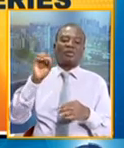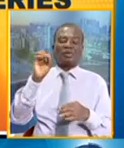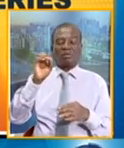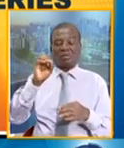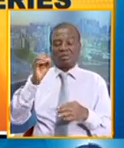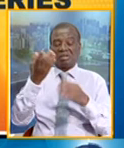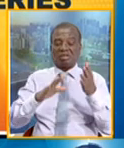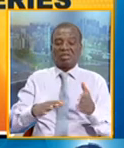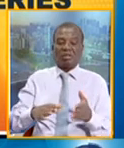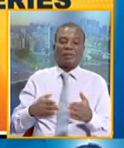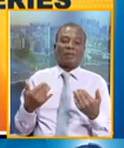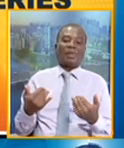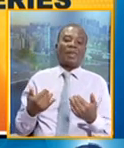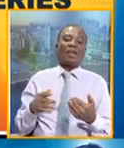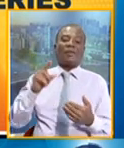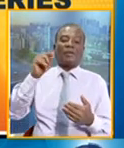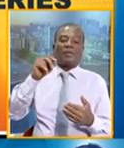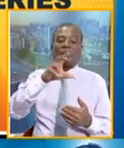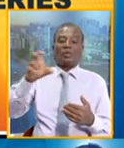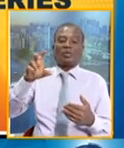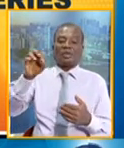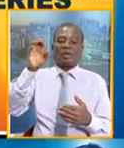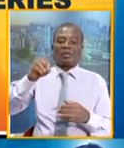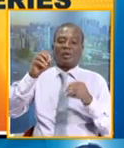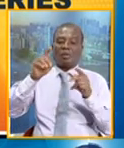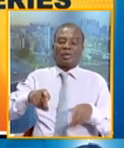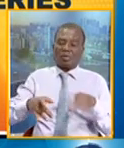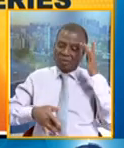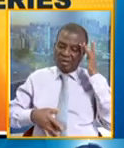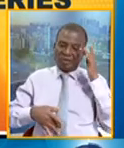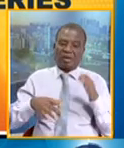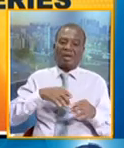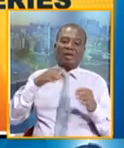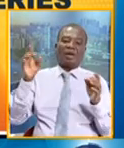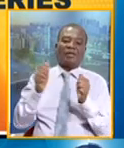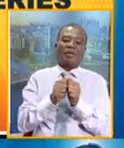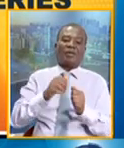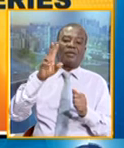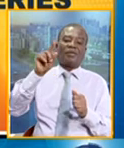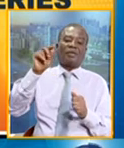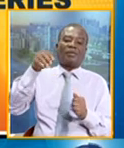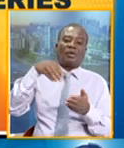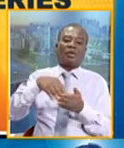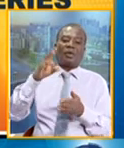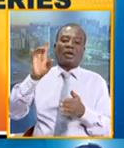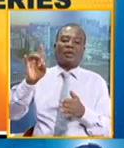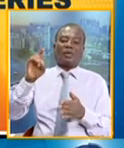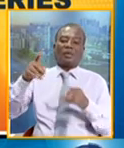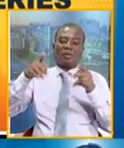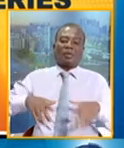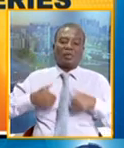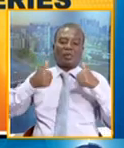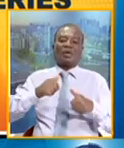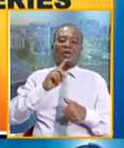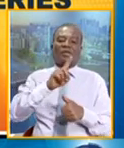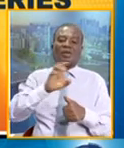octobre, la Côte d'Ivoire compte donc 20 390 cas confirmés, dont 20 088 personnes guéries, 121 décès